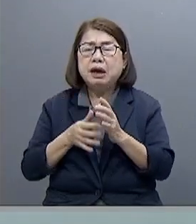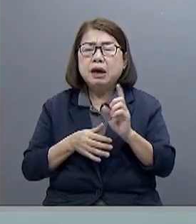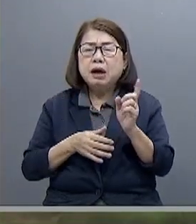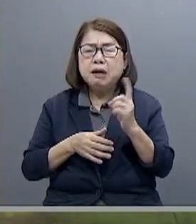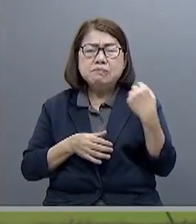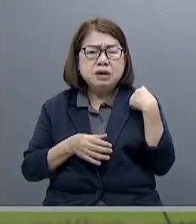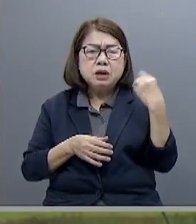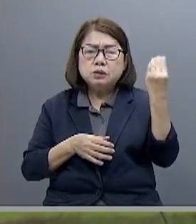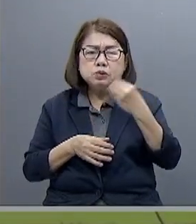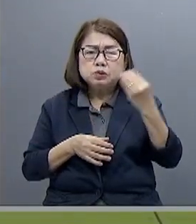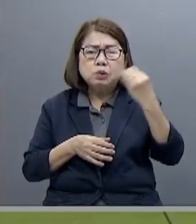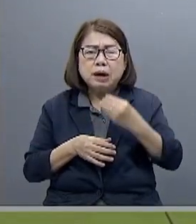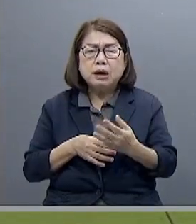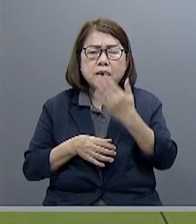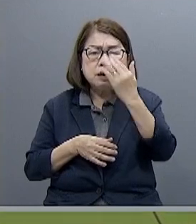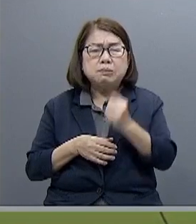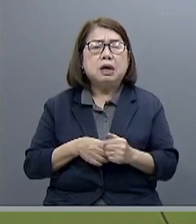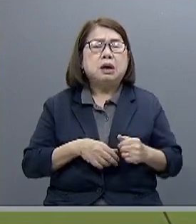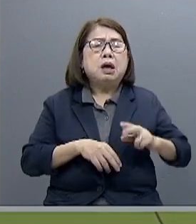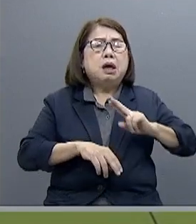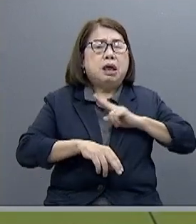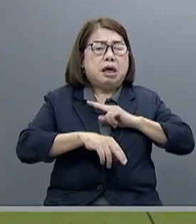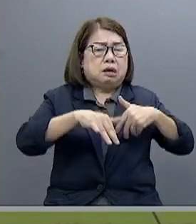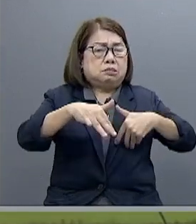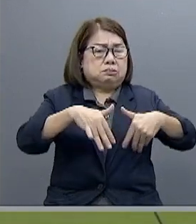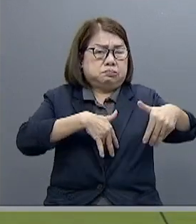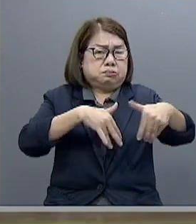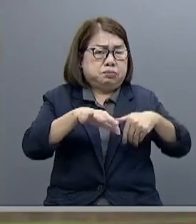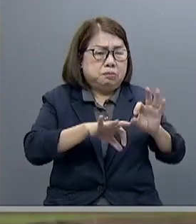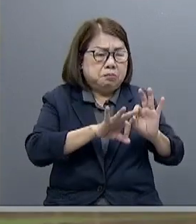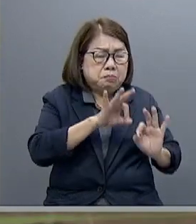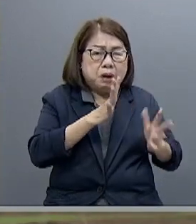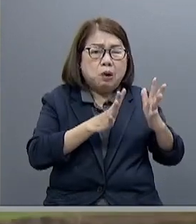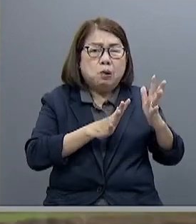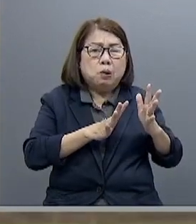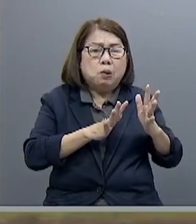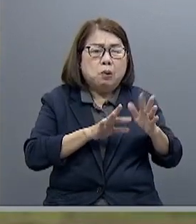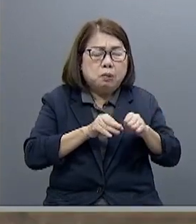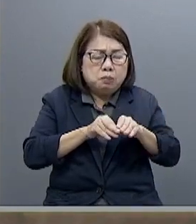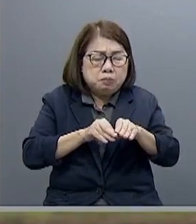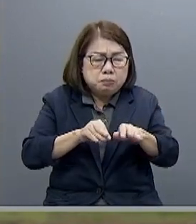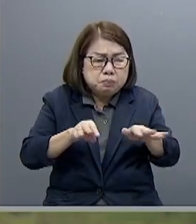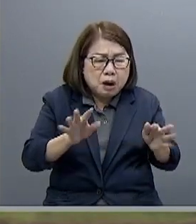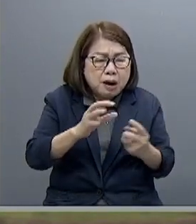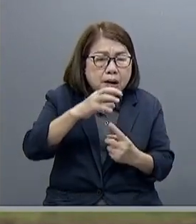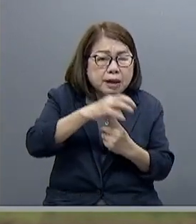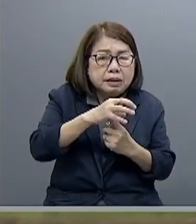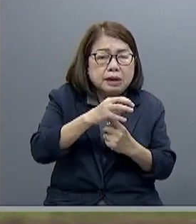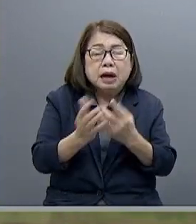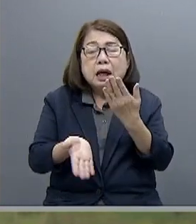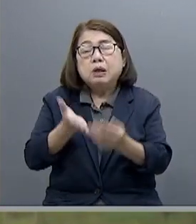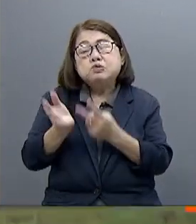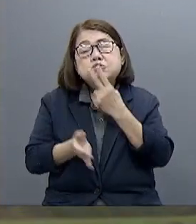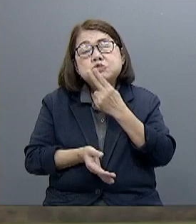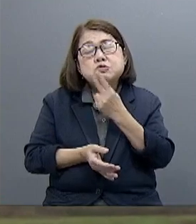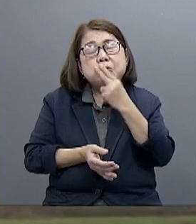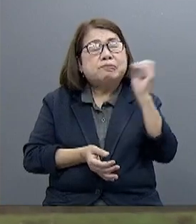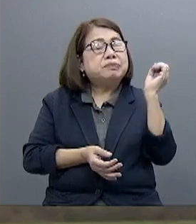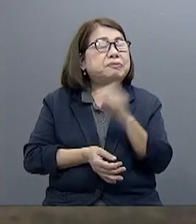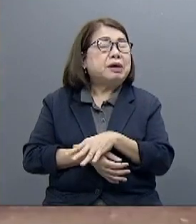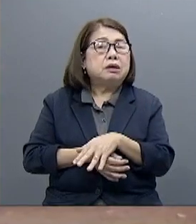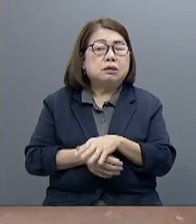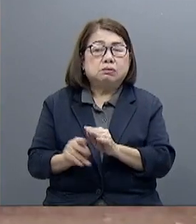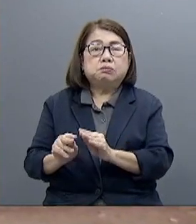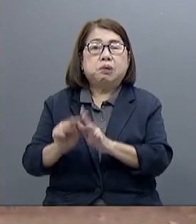หลายๆประการนะครับทั้งชาวบ้านเข้าไปจุดไฟเพื่อที่จะหาของป่าและการทิ้งก้นบุหรี่โดยไม่ดับโดยไฟ